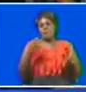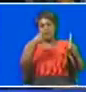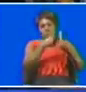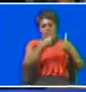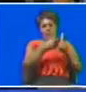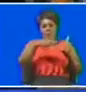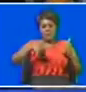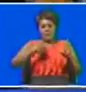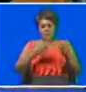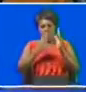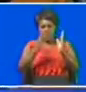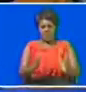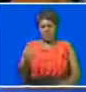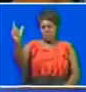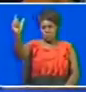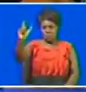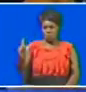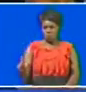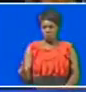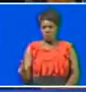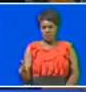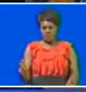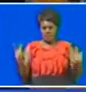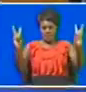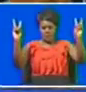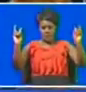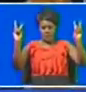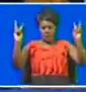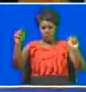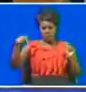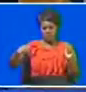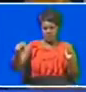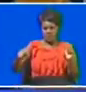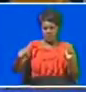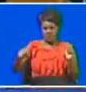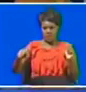na sisi kama viongozi wa pwani ili jambo